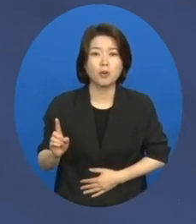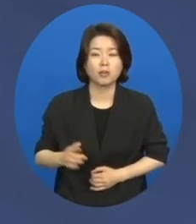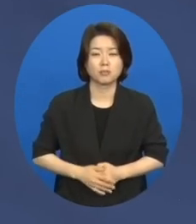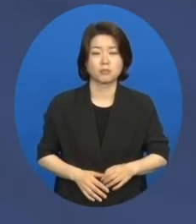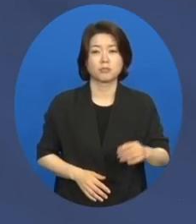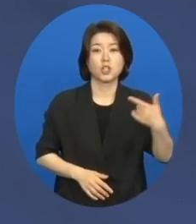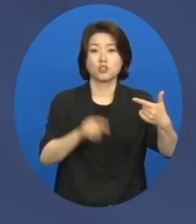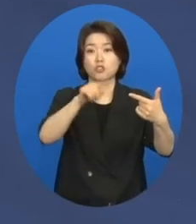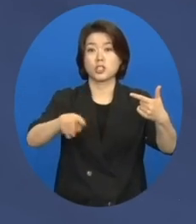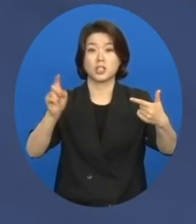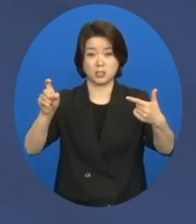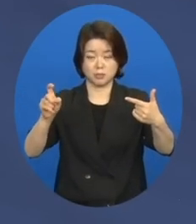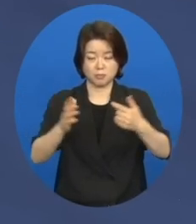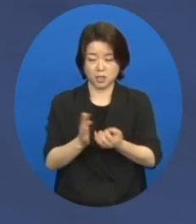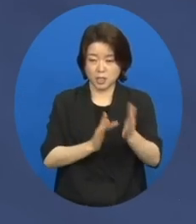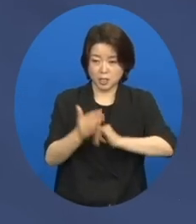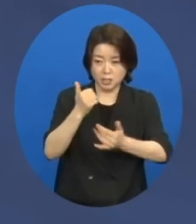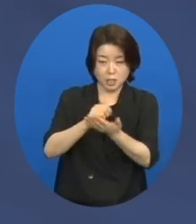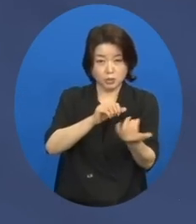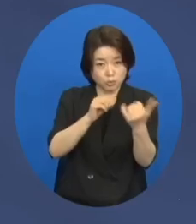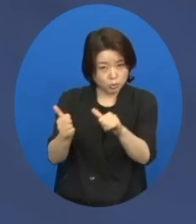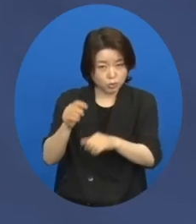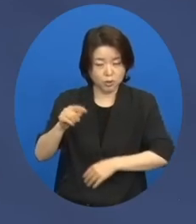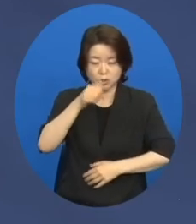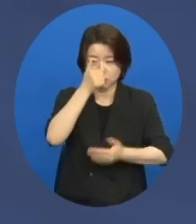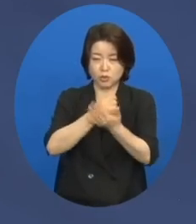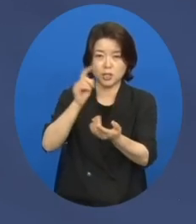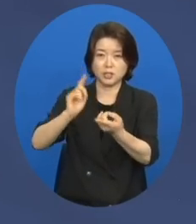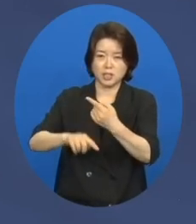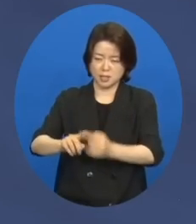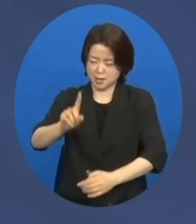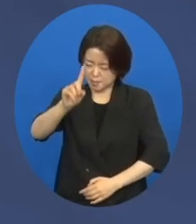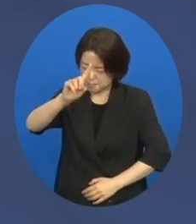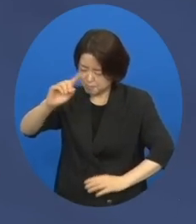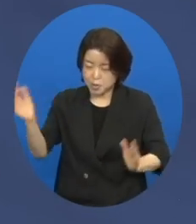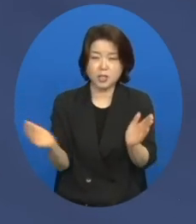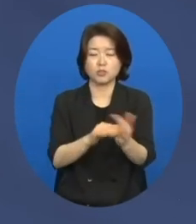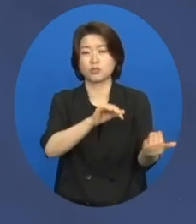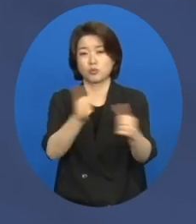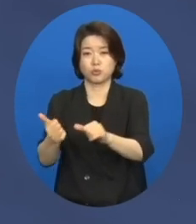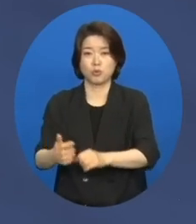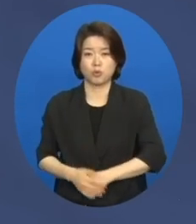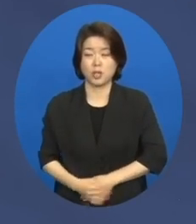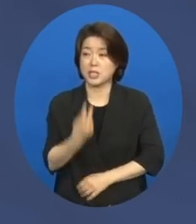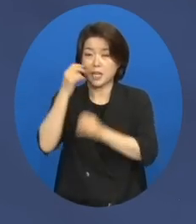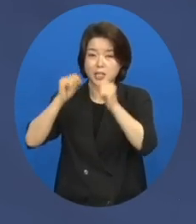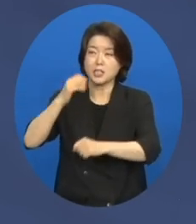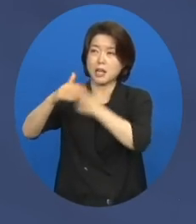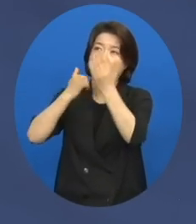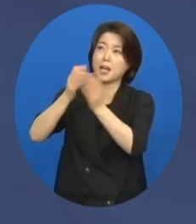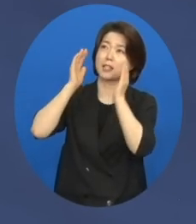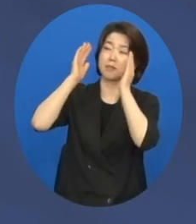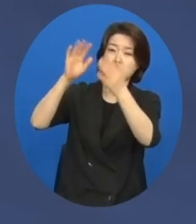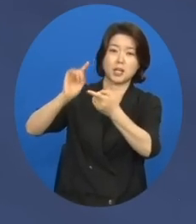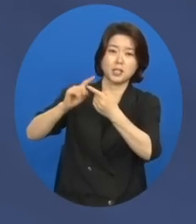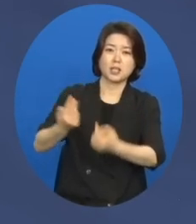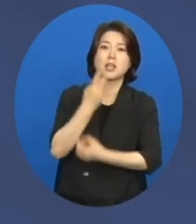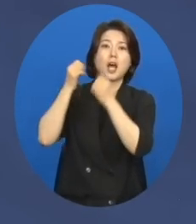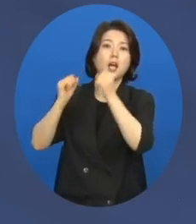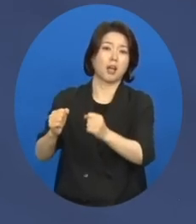10절에 예수께서 죽으심은 죄에 대하여 단번에 죽으심이요 그가 살아계심은 하나님에 대하여